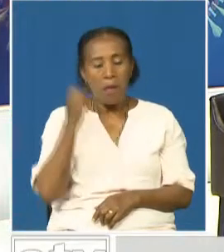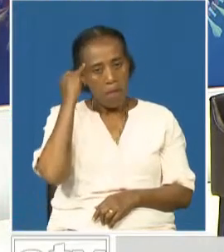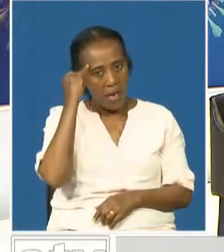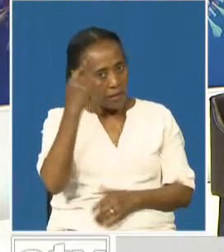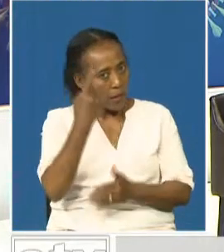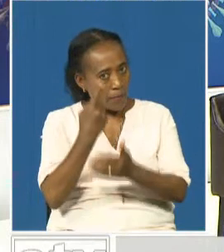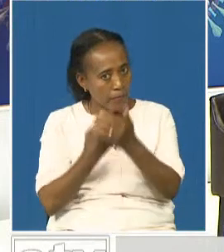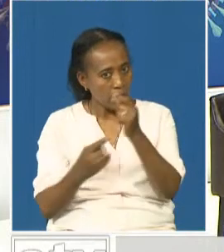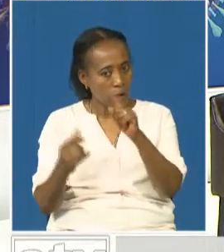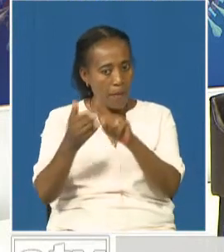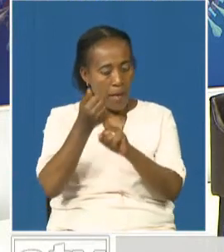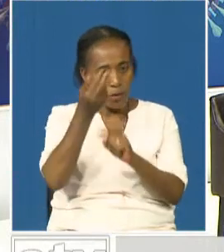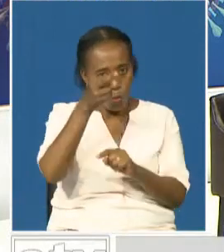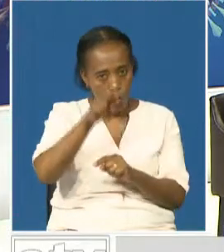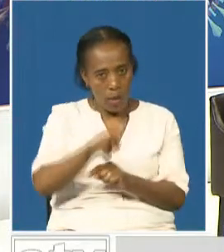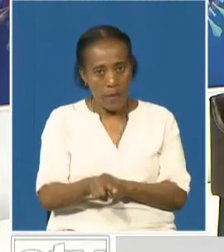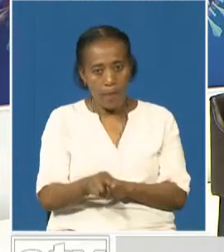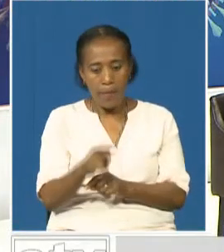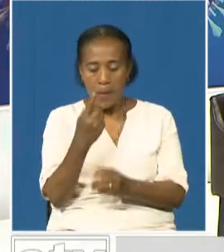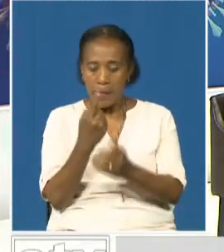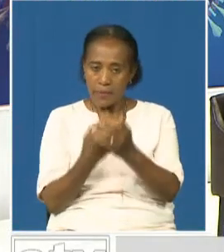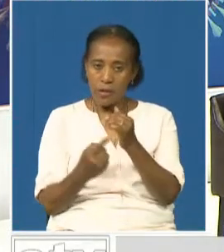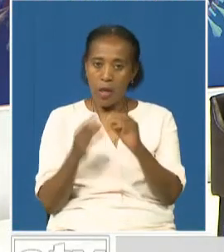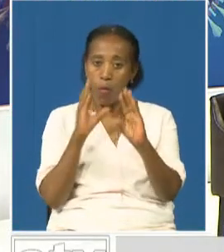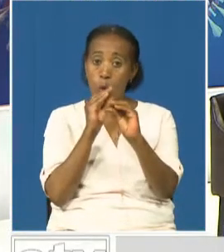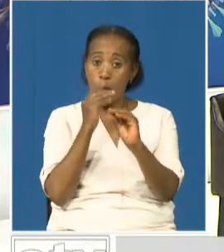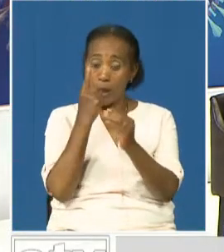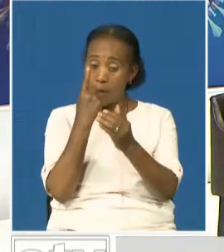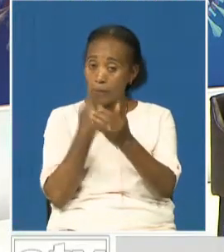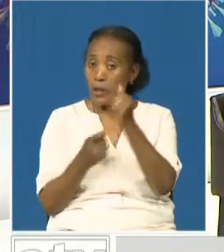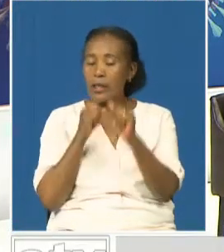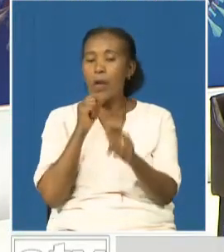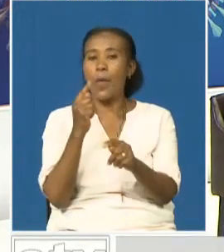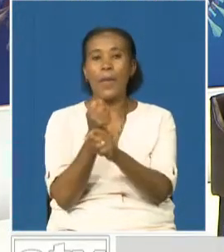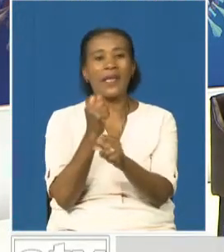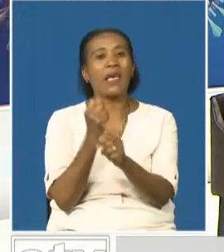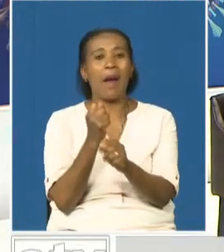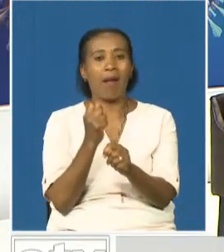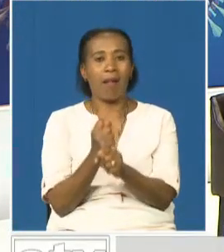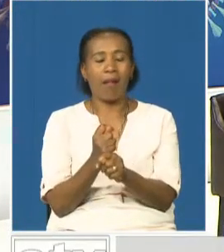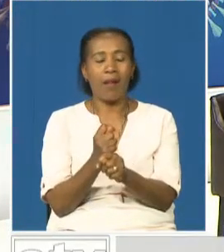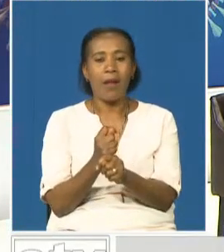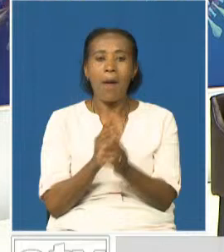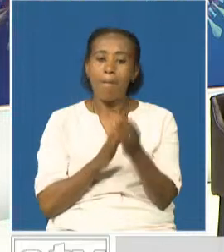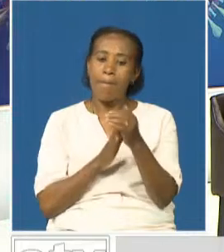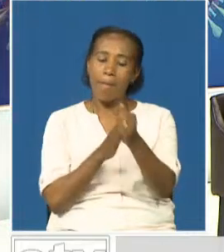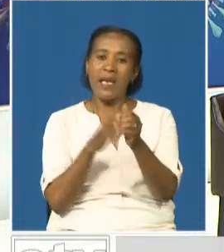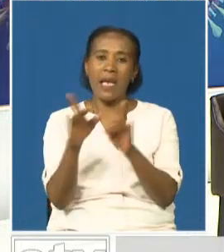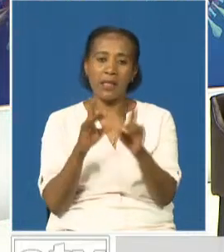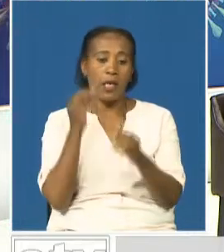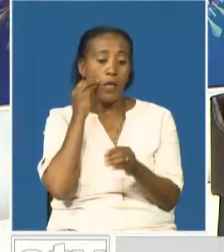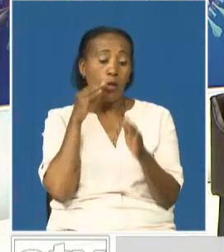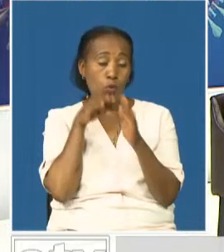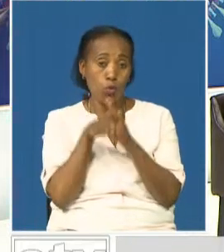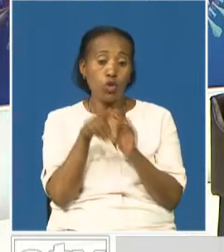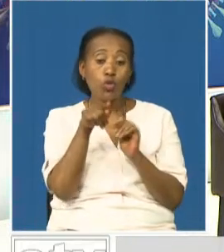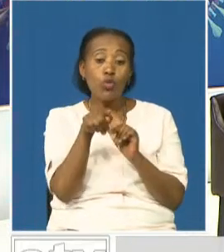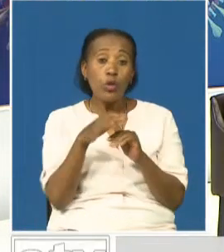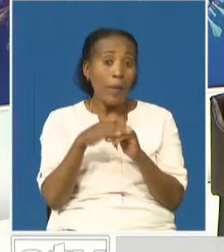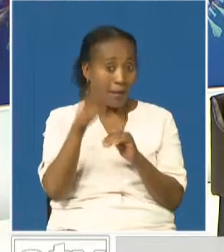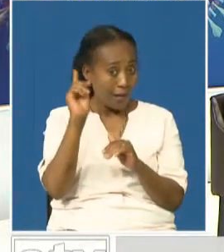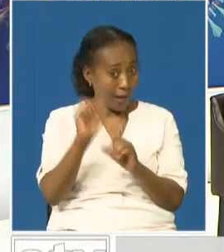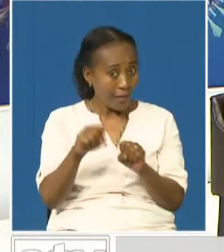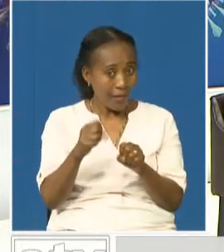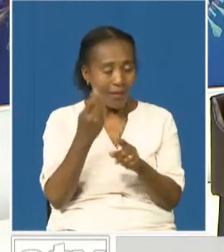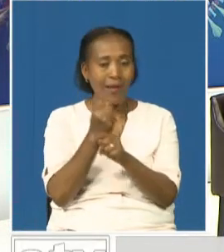በሐሳብ ብቻ ማያዝ ወይም በእንትን ብቻ ሳይሆን በተግባርም መመሪያቸው ሲያደርጉ ቤት ውስጥ ይበልጣል። እንደውም አይደል